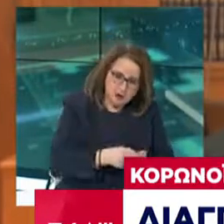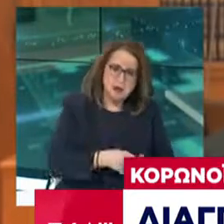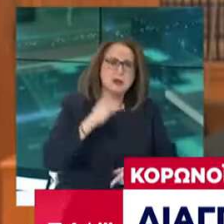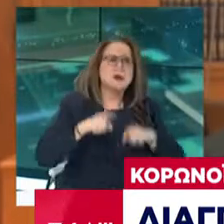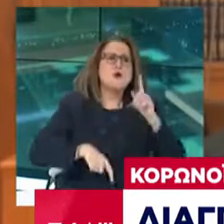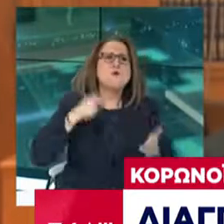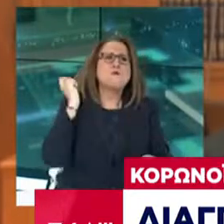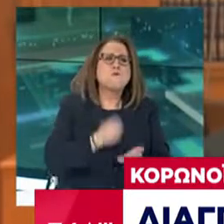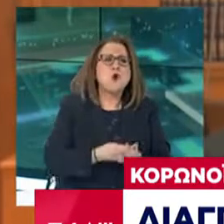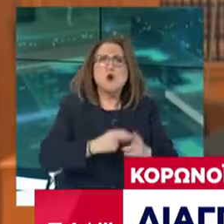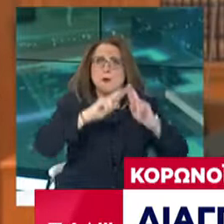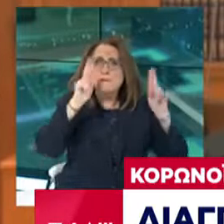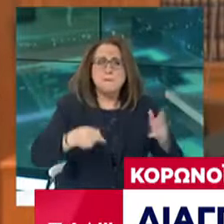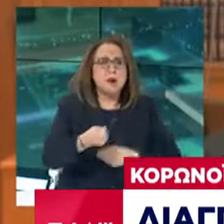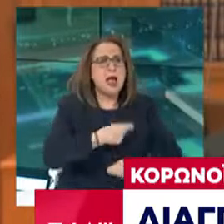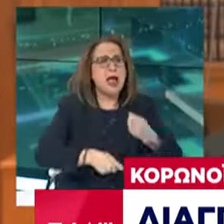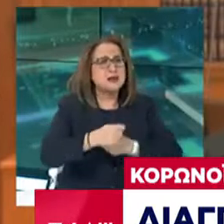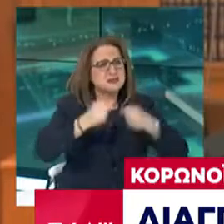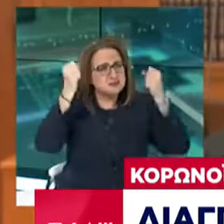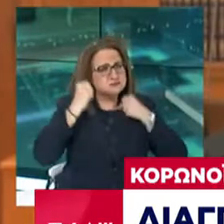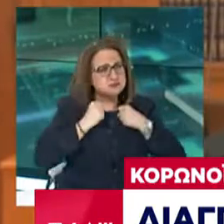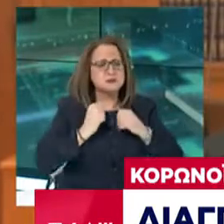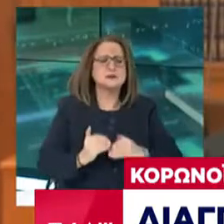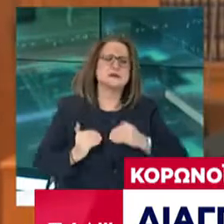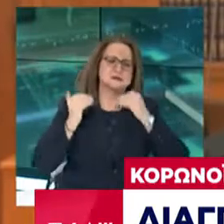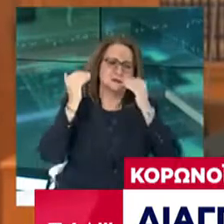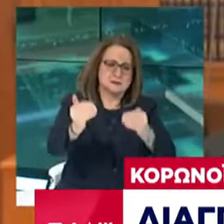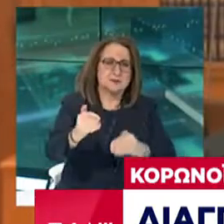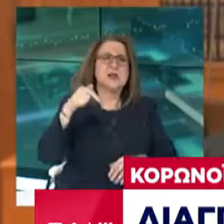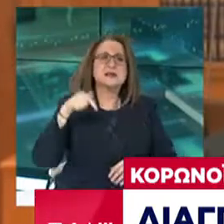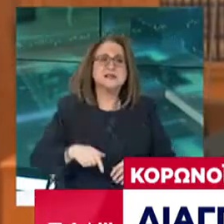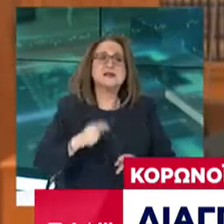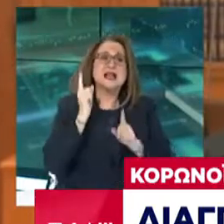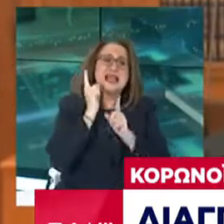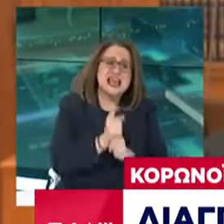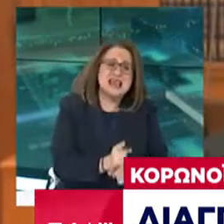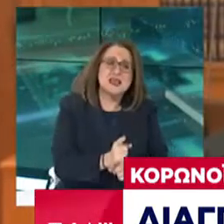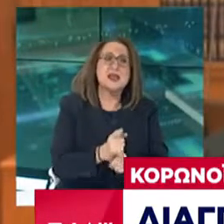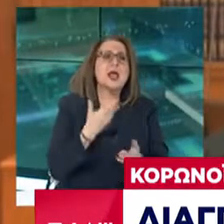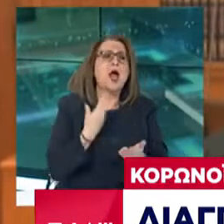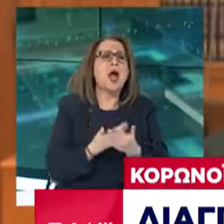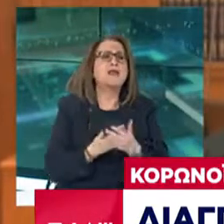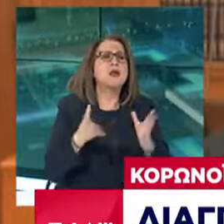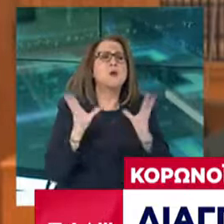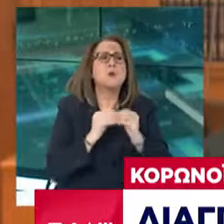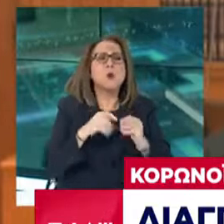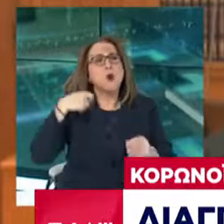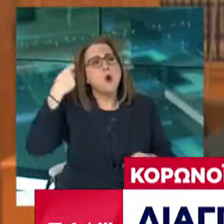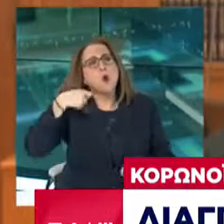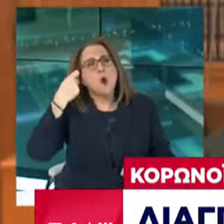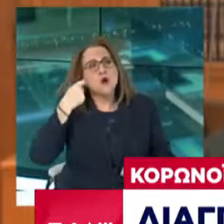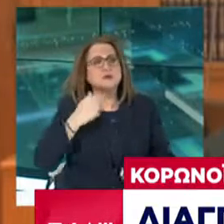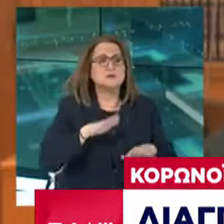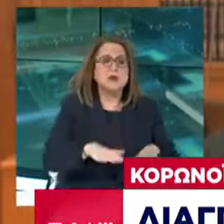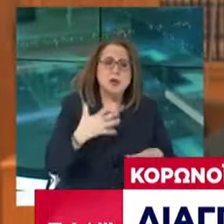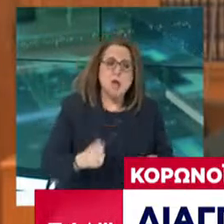χτυπήθηκαν καθοριστικά. Και από σήμερα θεσπίζουμε ειδική άδεια σε εργαζόμενους γονείς του δημοσίου και ιδιωτικού τομέα με παιδιά ως 15